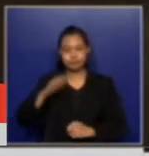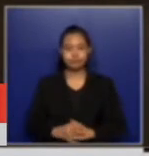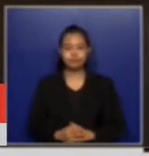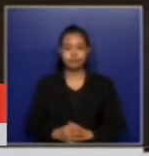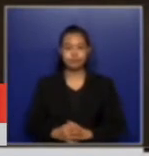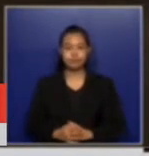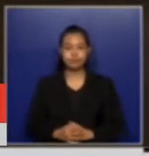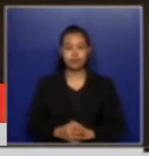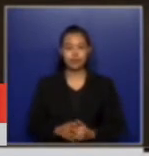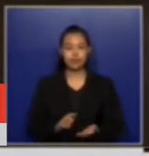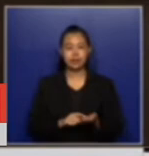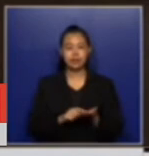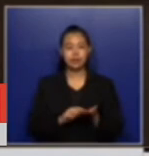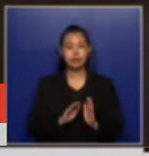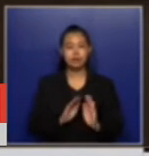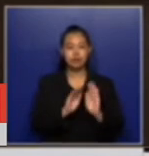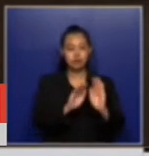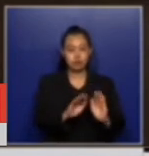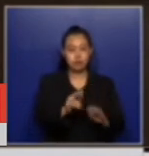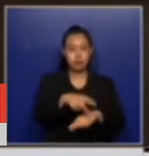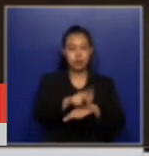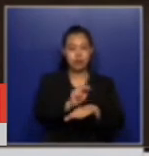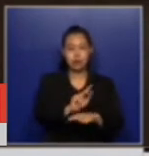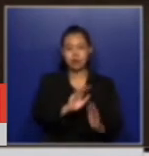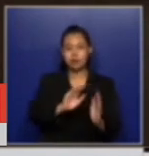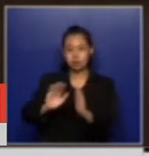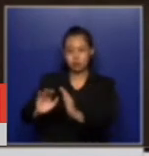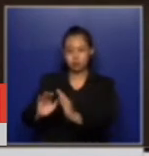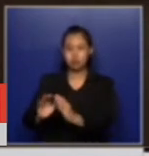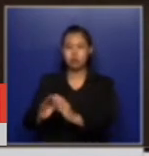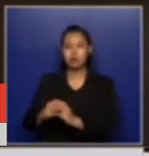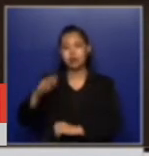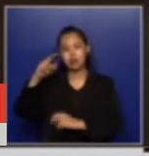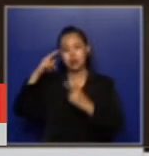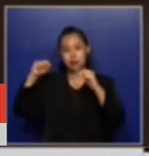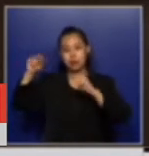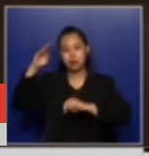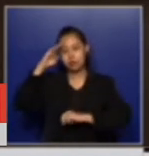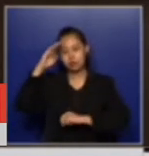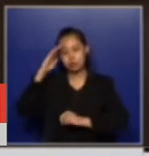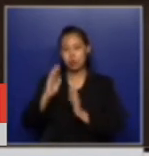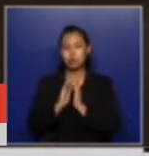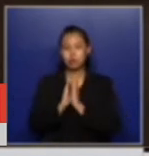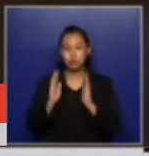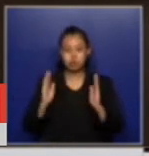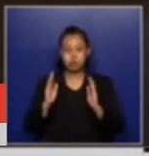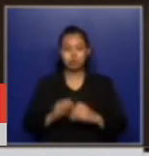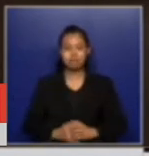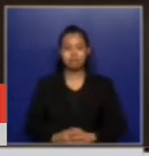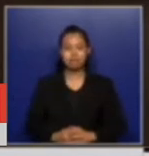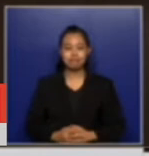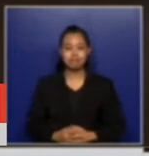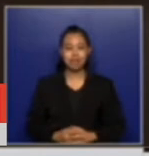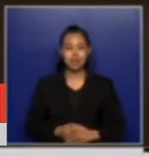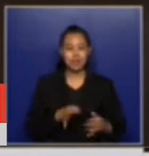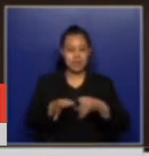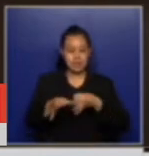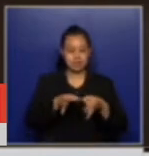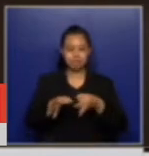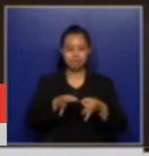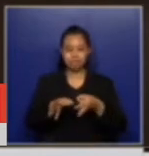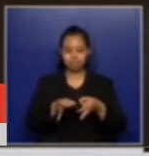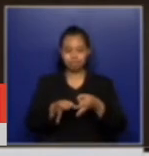ผ่านท่านประธานนะฮะไปยังท่านนายกรัฐมนตรีว่าท่านได้กรุณาอ่านคำแถลงประกอบ